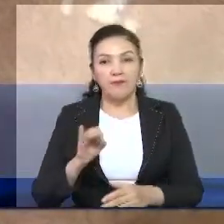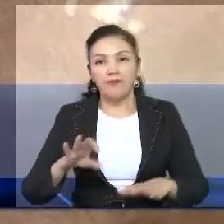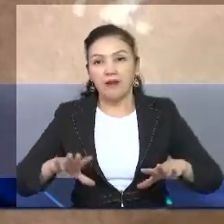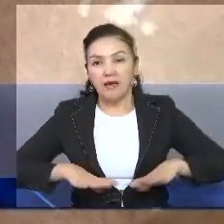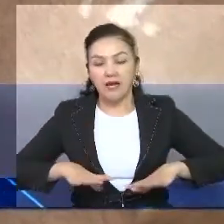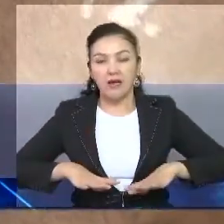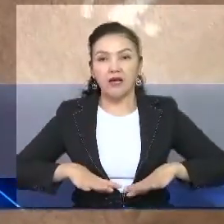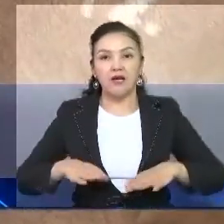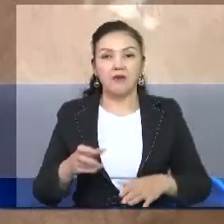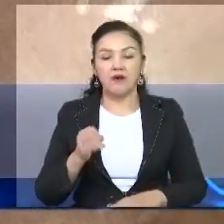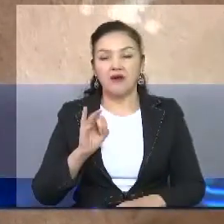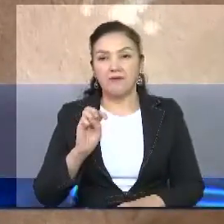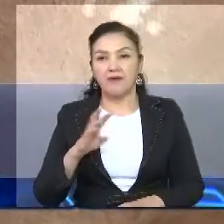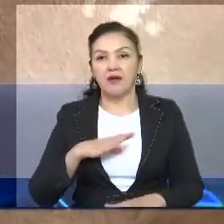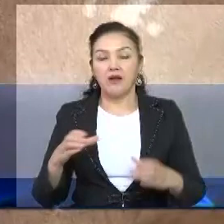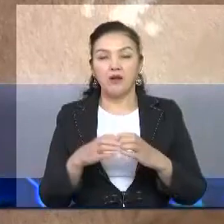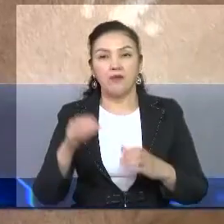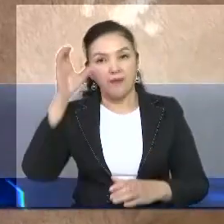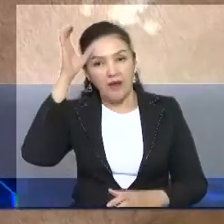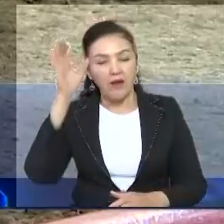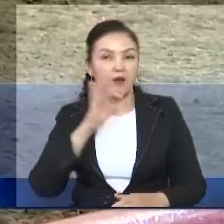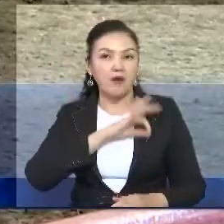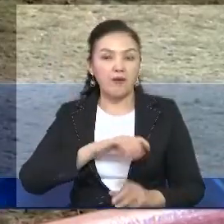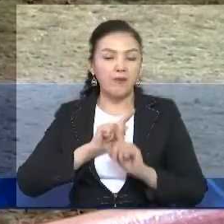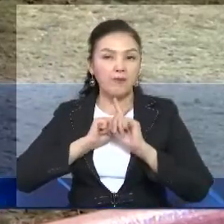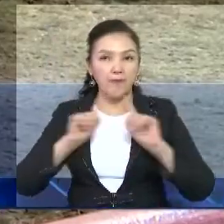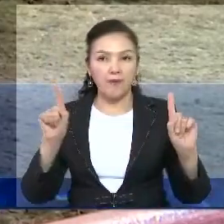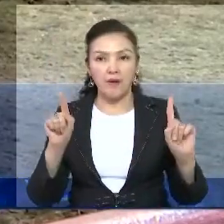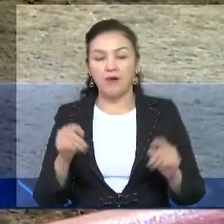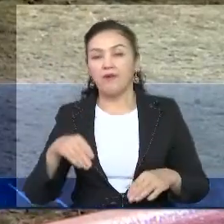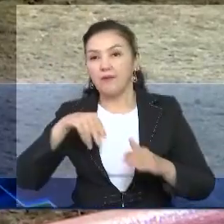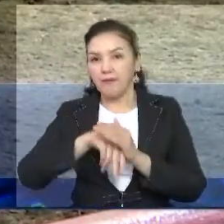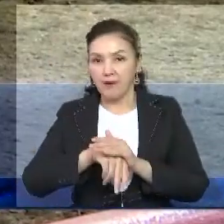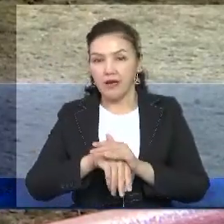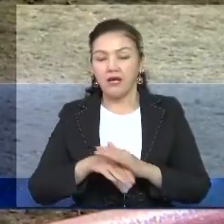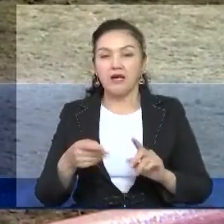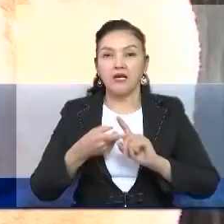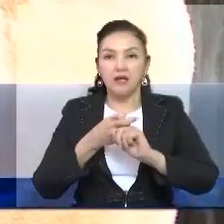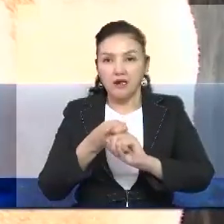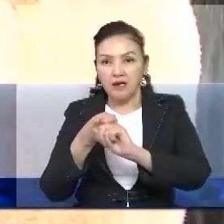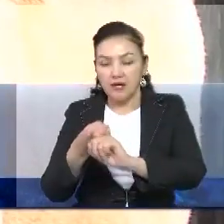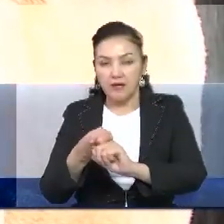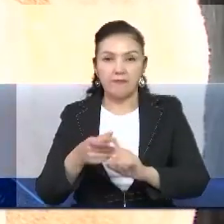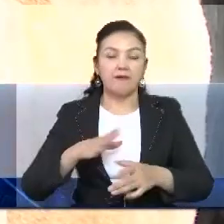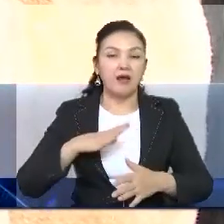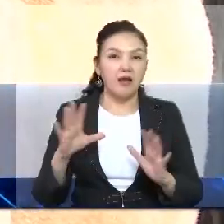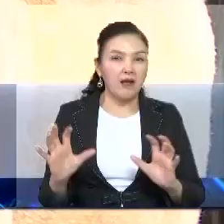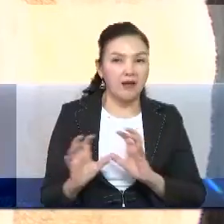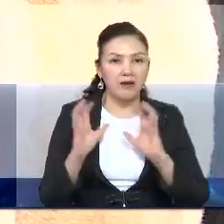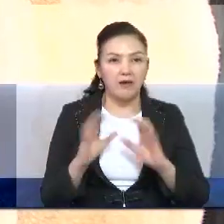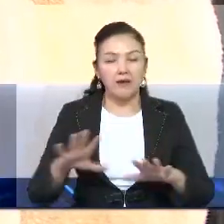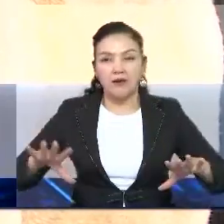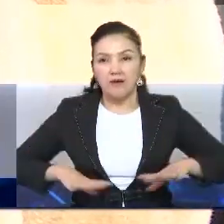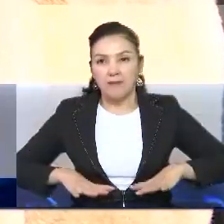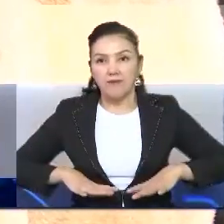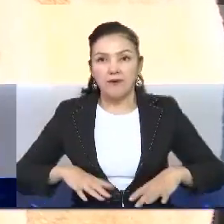парнокопытных селекционер Серикбай Рзабаев с группой ученых использовали уникальную методику внутрипородного скрещивания. Даже содержание таких лошадей